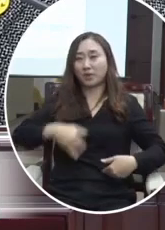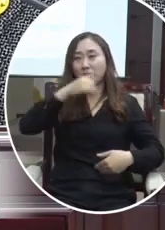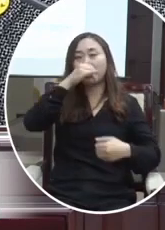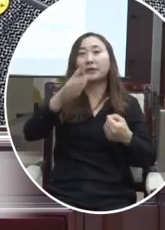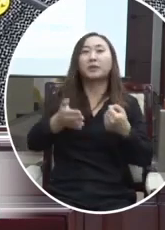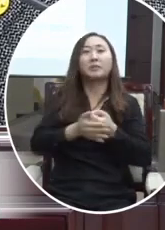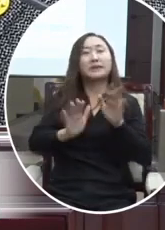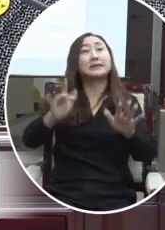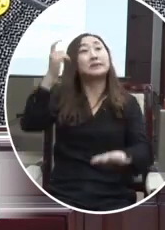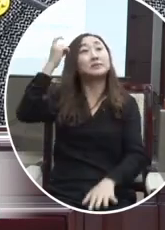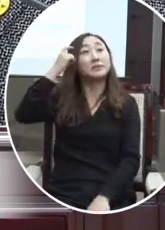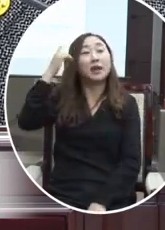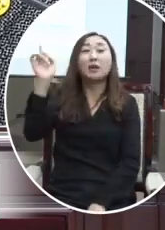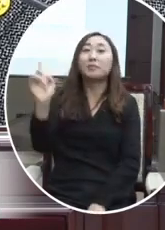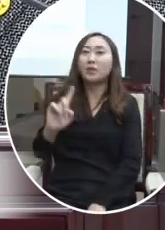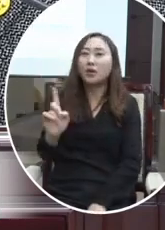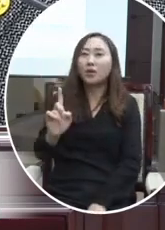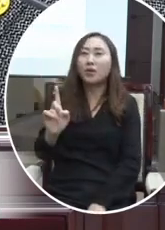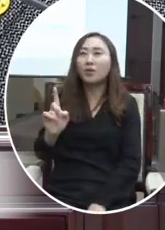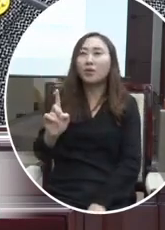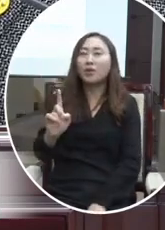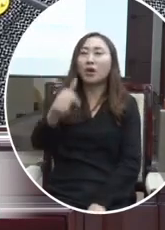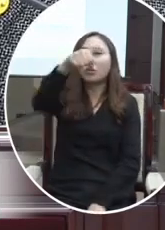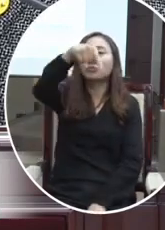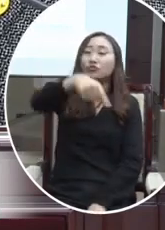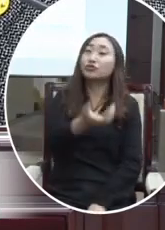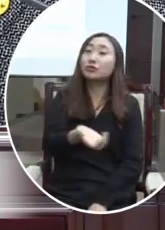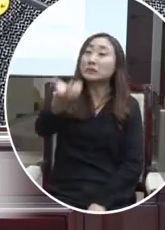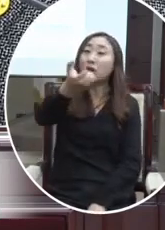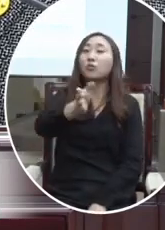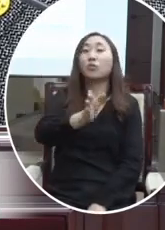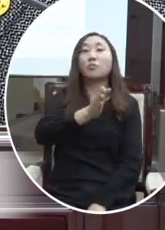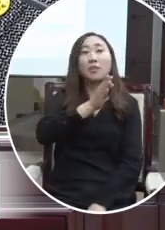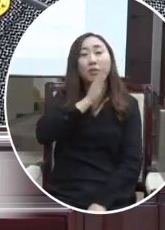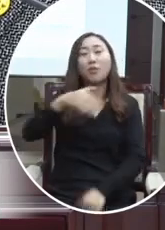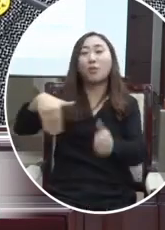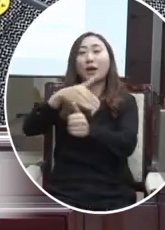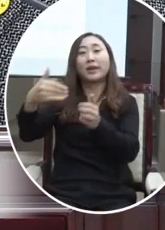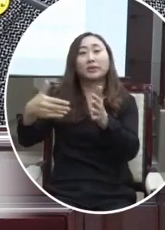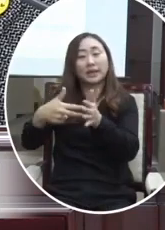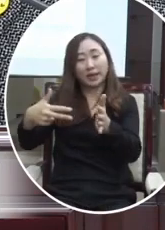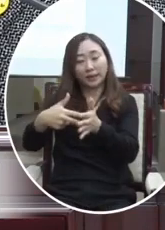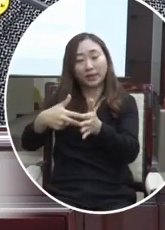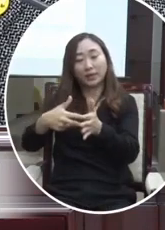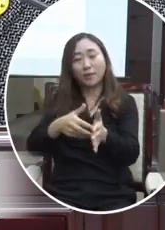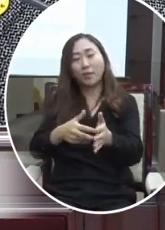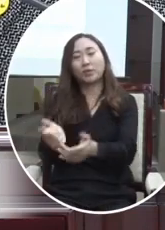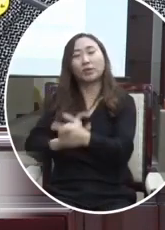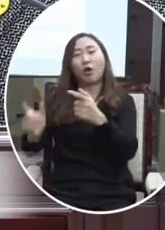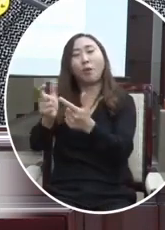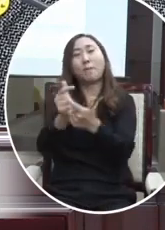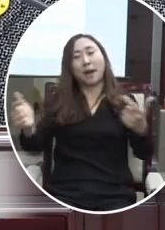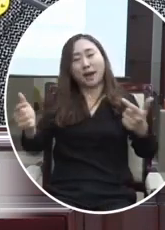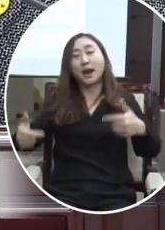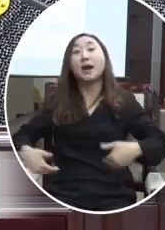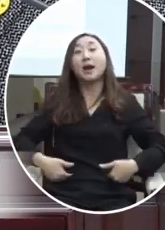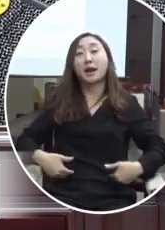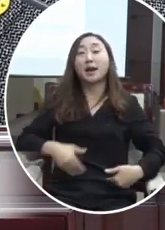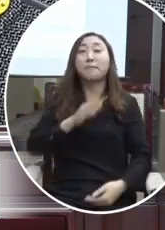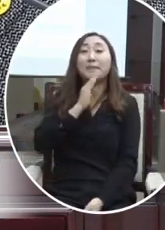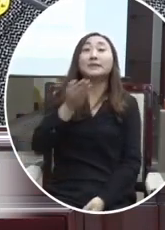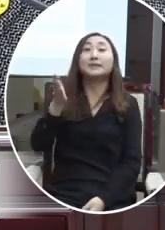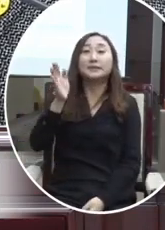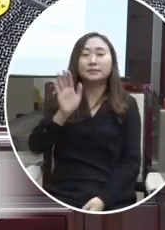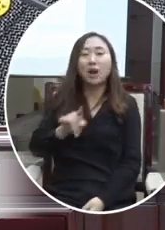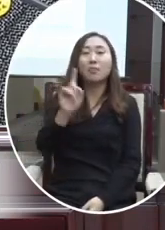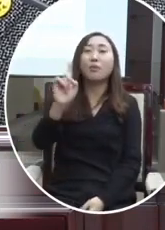되기 때문에 지금 생각에는 당연히 국 성격도 해야 되고 환경재단도 이제 또 확대해야 된다고 생각을